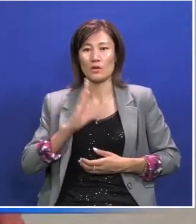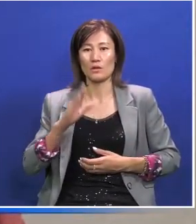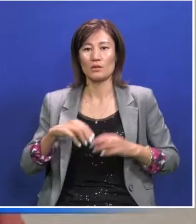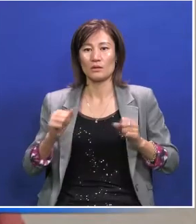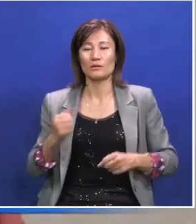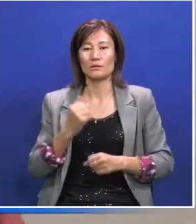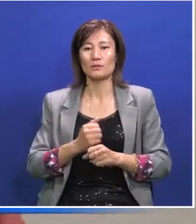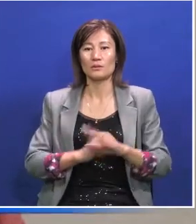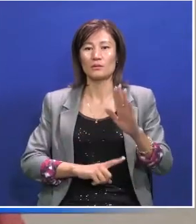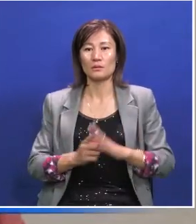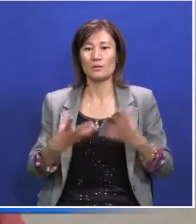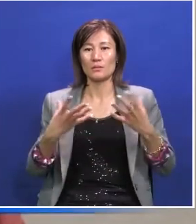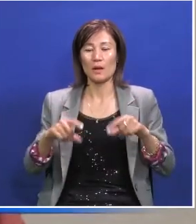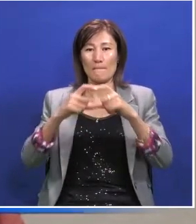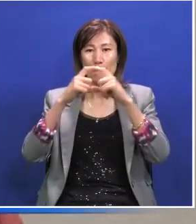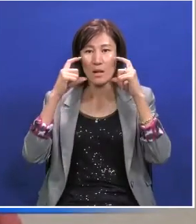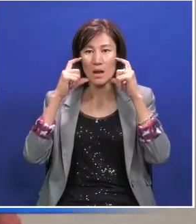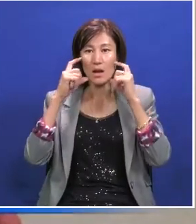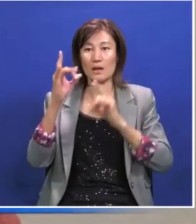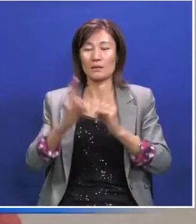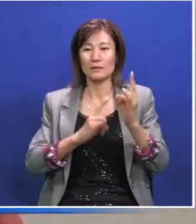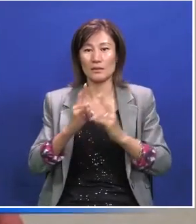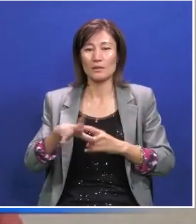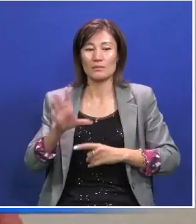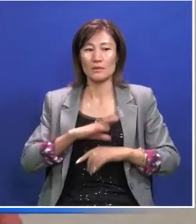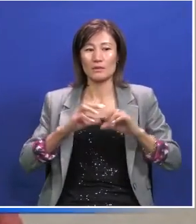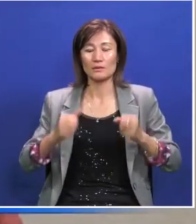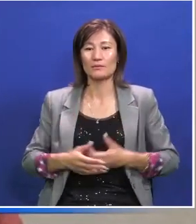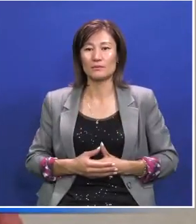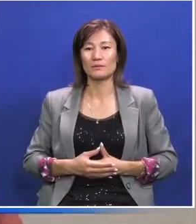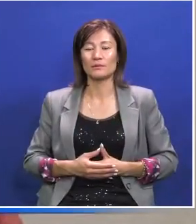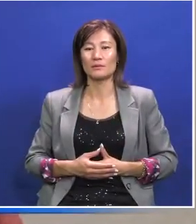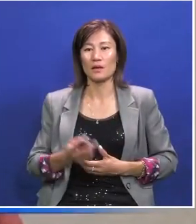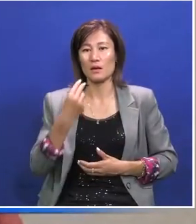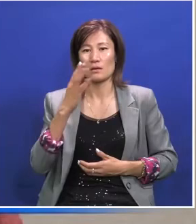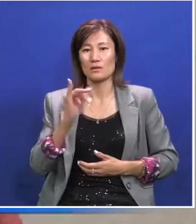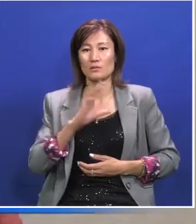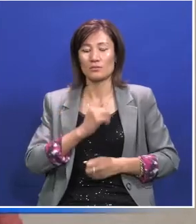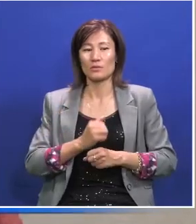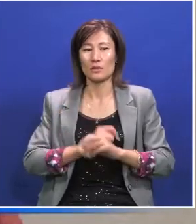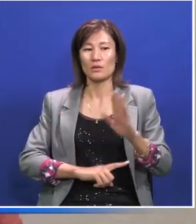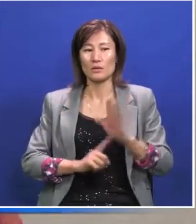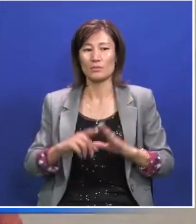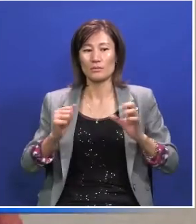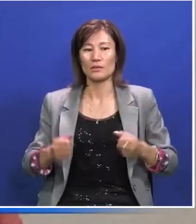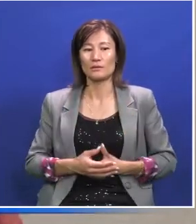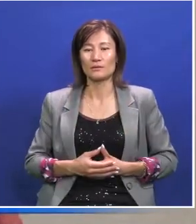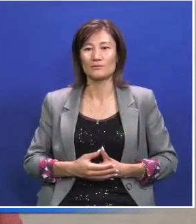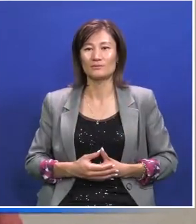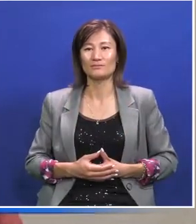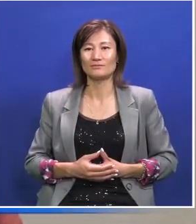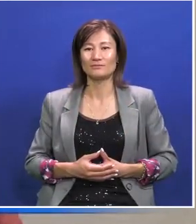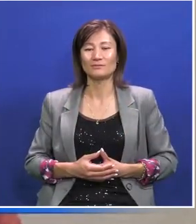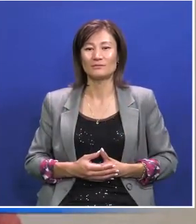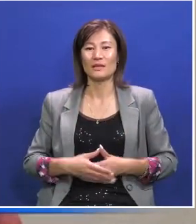байланысты маскамен, жаңағы антисептикпен бәрі қамтылады, оның бәрі қарастырылған. Сондықтан есіктің